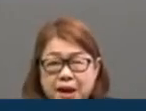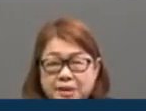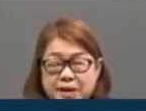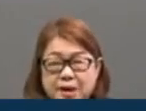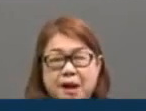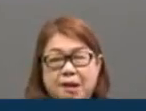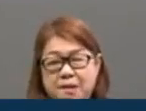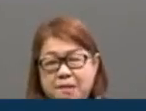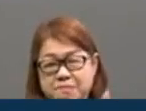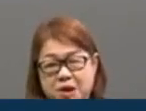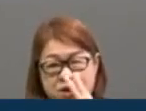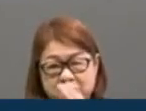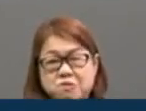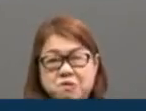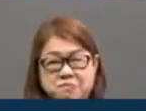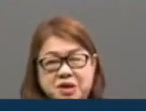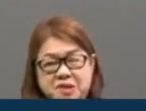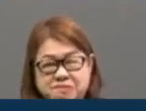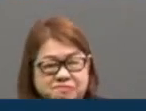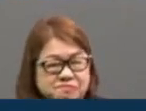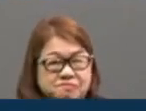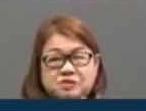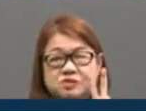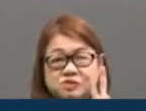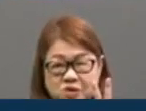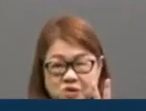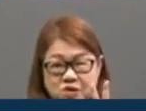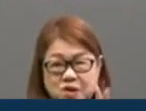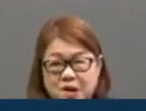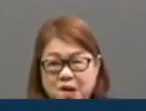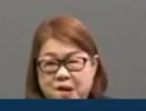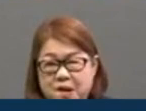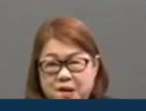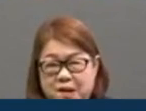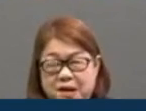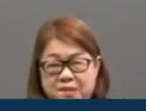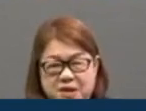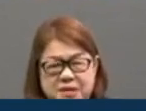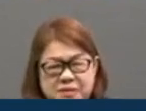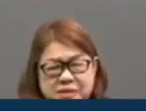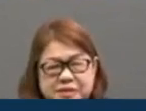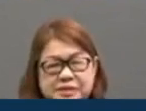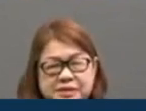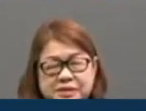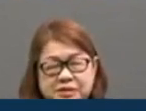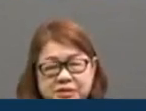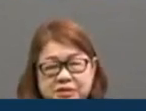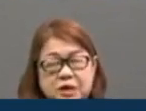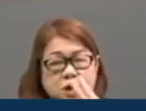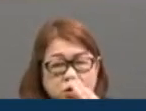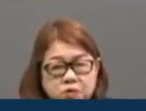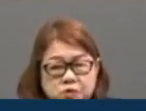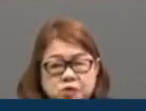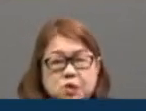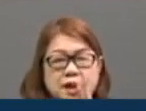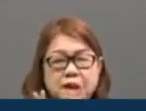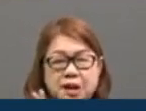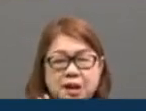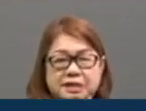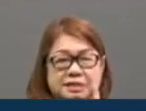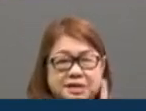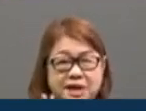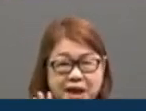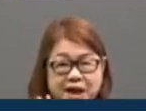จากการหารือร่วมกับตัวแทนชาวไร่อ้อยทั่วประเทศจาก4องค์กรที่กระทรวงพาณิชย์วันนี้นายภูมิธรรมเวชยชัยรองนายกรัฐม